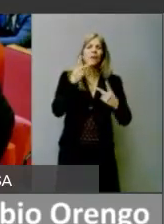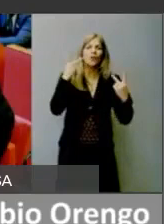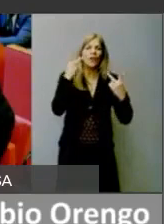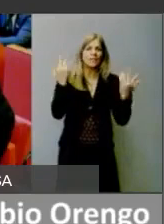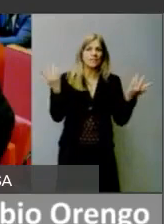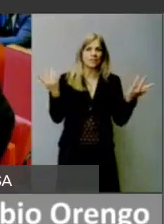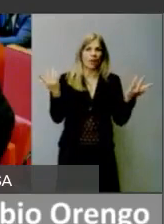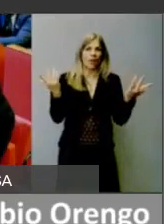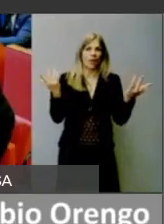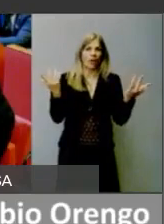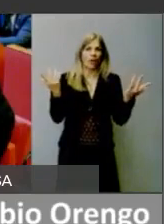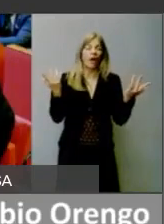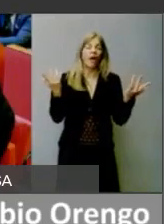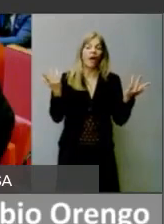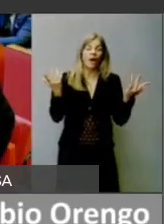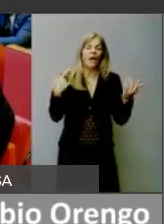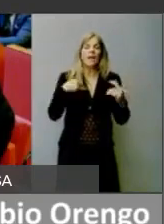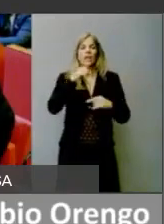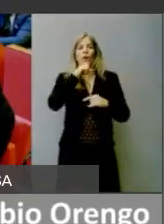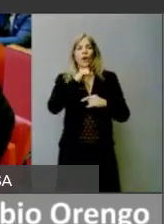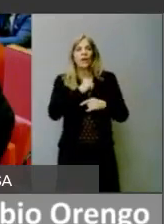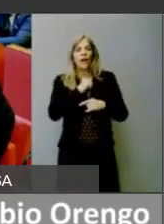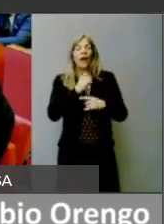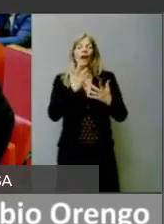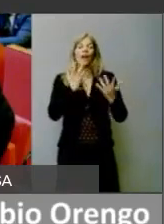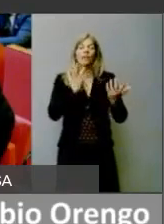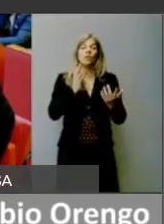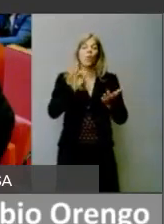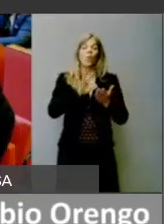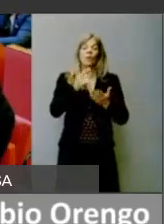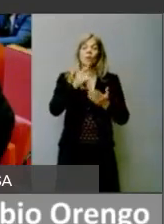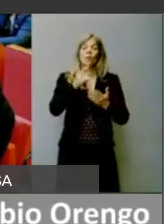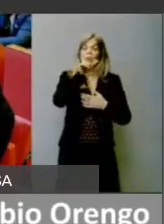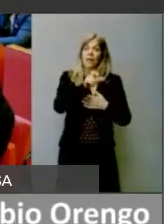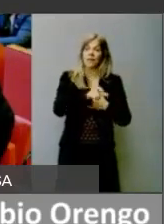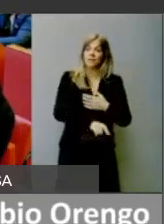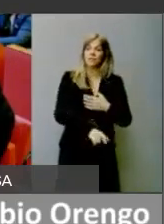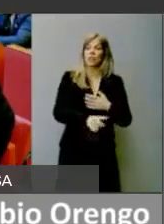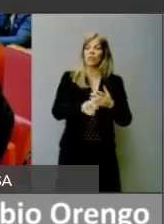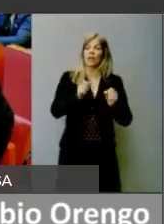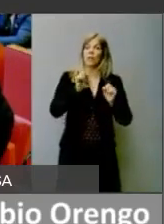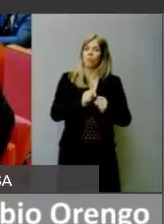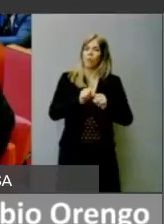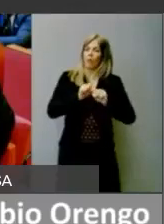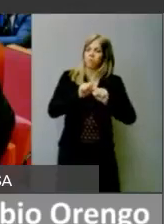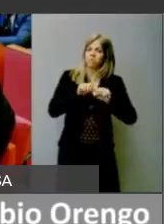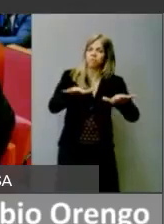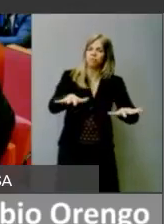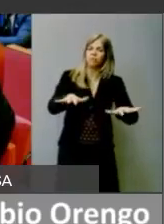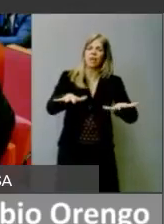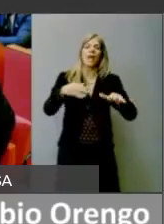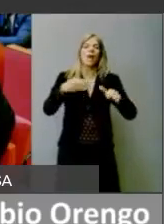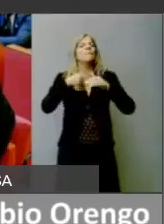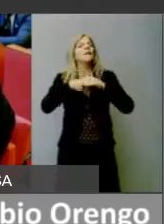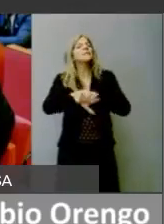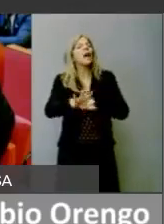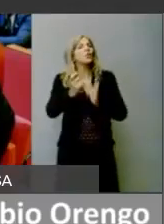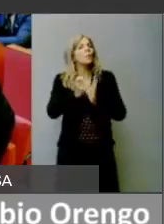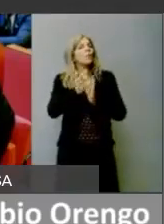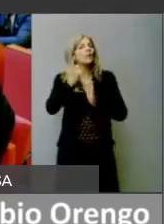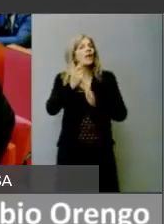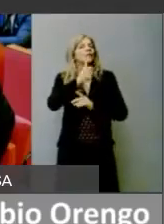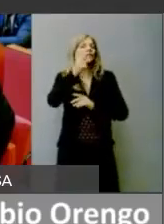Ecco, io credo che quando una persona arriva a trasmettere messaggi importanti anche attraverso un semplice